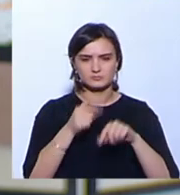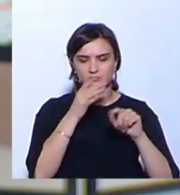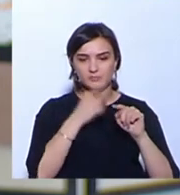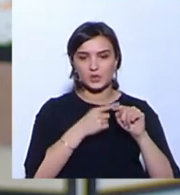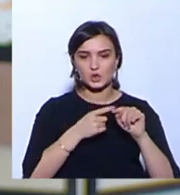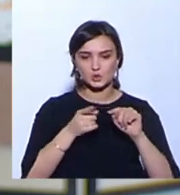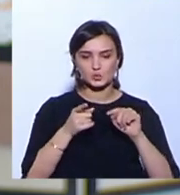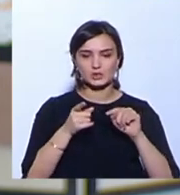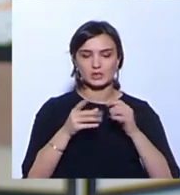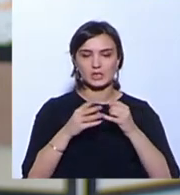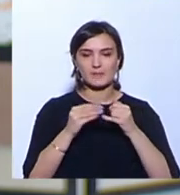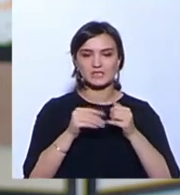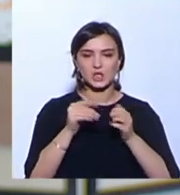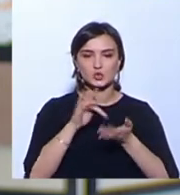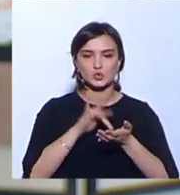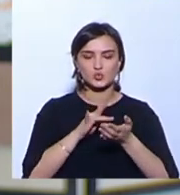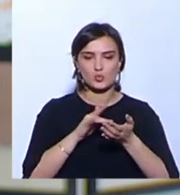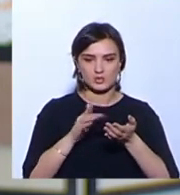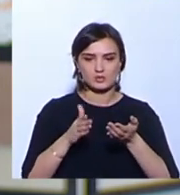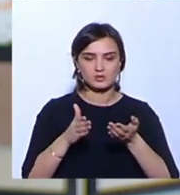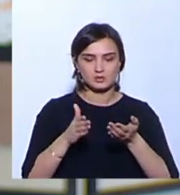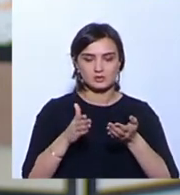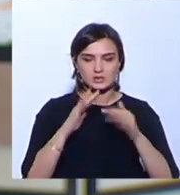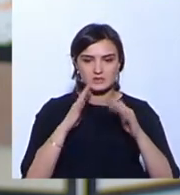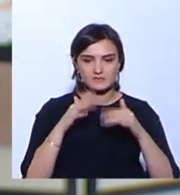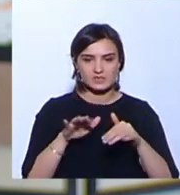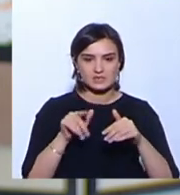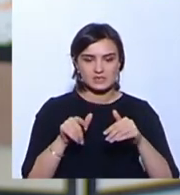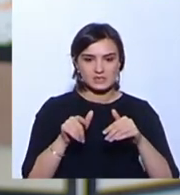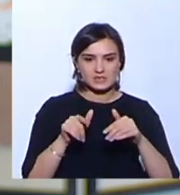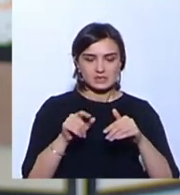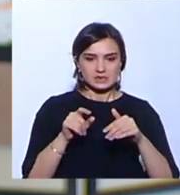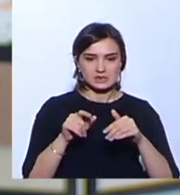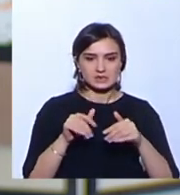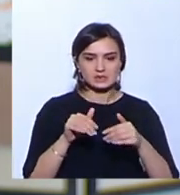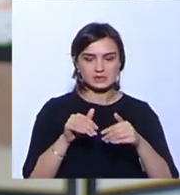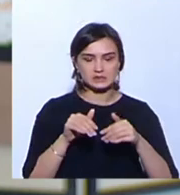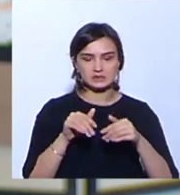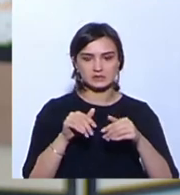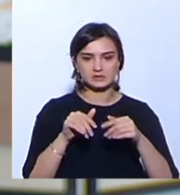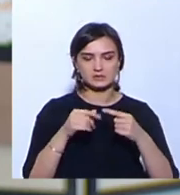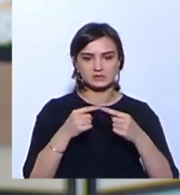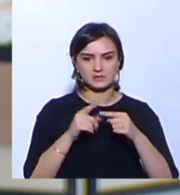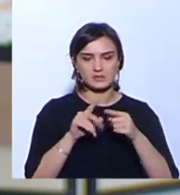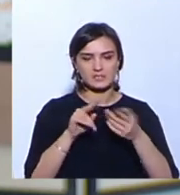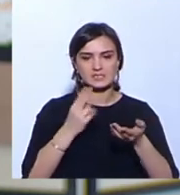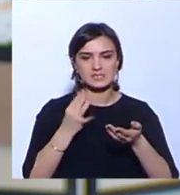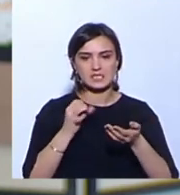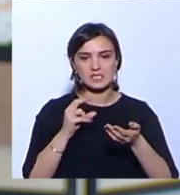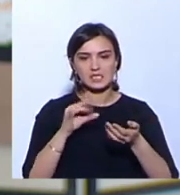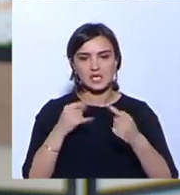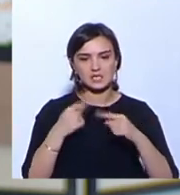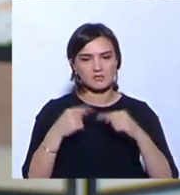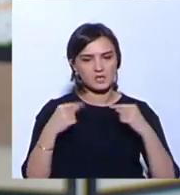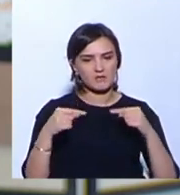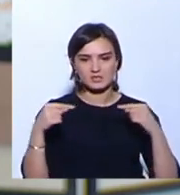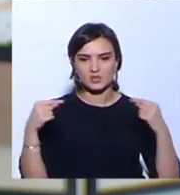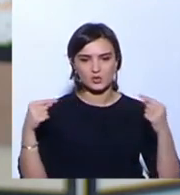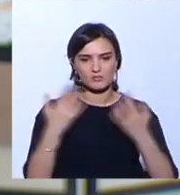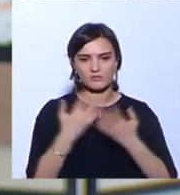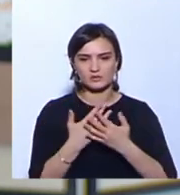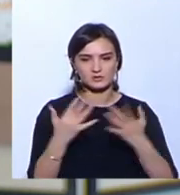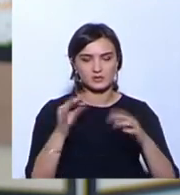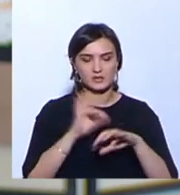პერიოდული ხმელთაშუა ზღვის ცხელება, ასევე ცელიაკი არის ძალიან მრავალსახოვანი დაავადება და